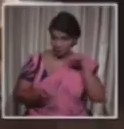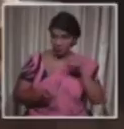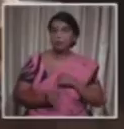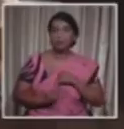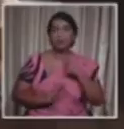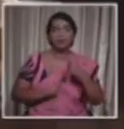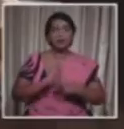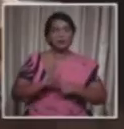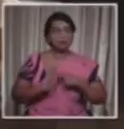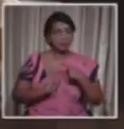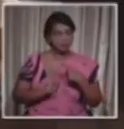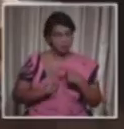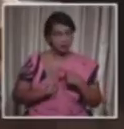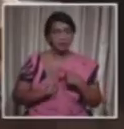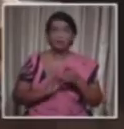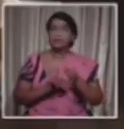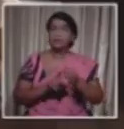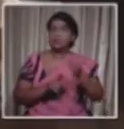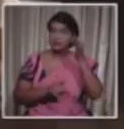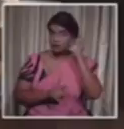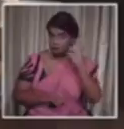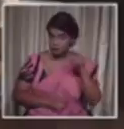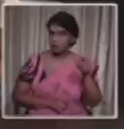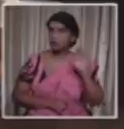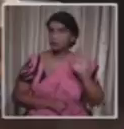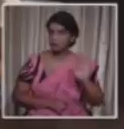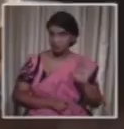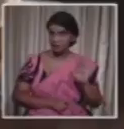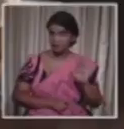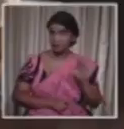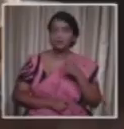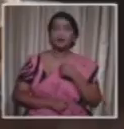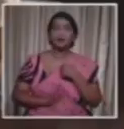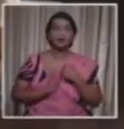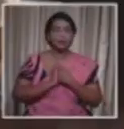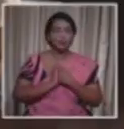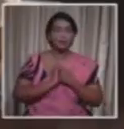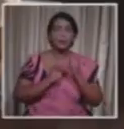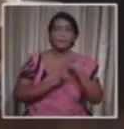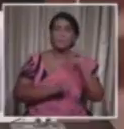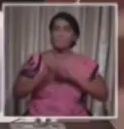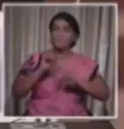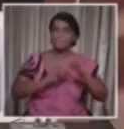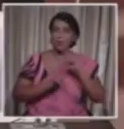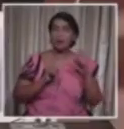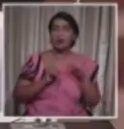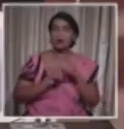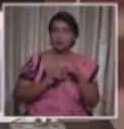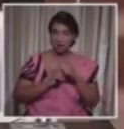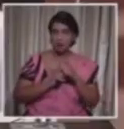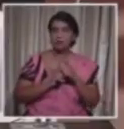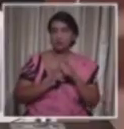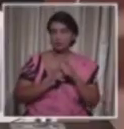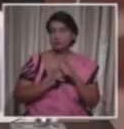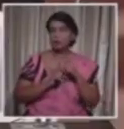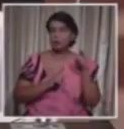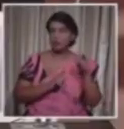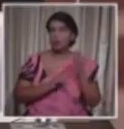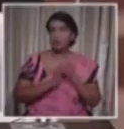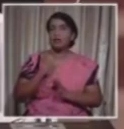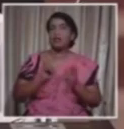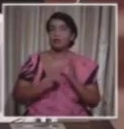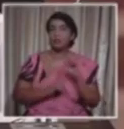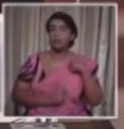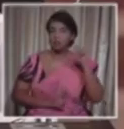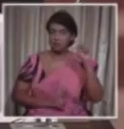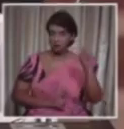ශ්‍රී ලංකා ජනාධිපති ධුරය සඳහා ගරු පාර්ලිමේන්තු මන්ත්‍රී ඩලස් අලහප්පෙරුම මන්ත්‍රීතුමාගේ